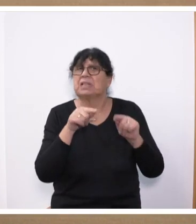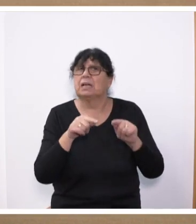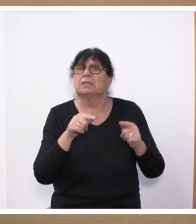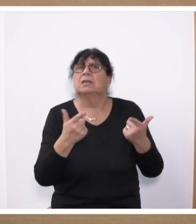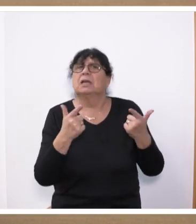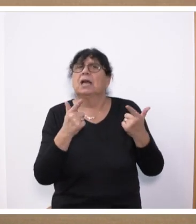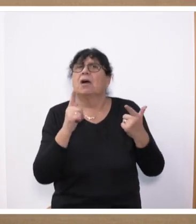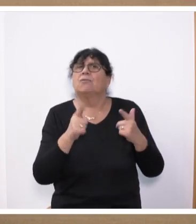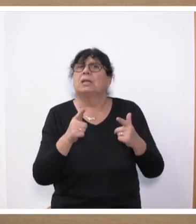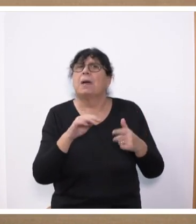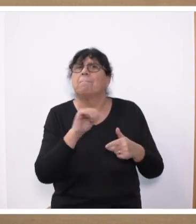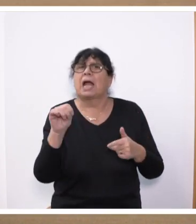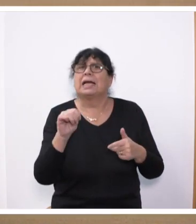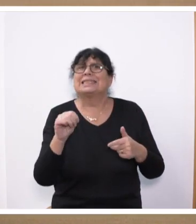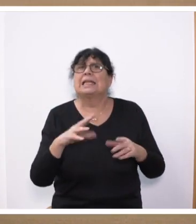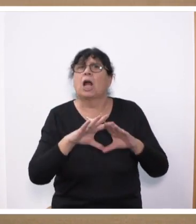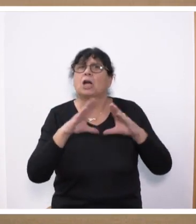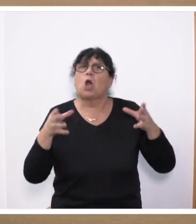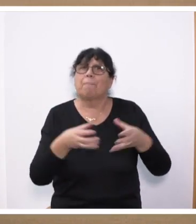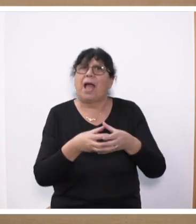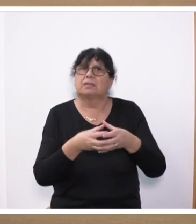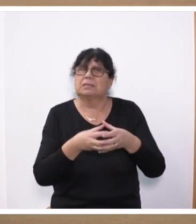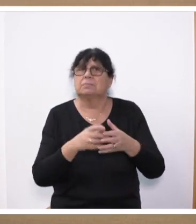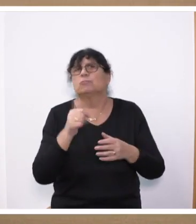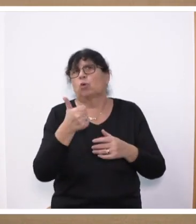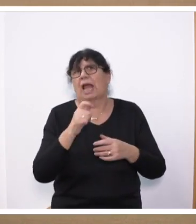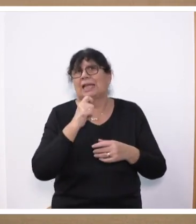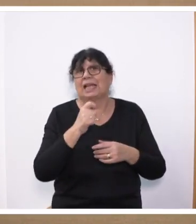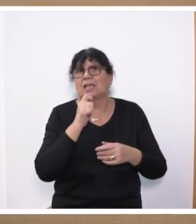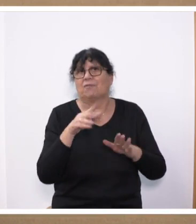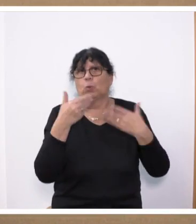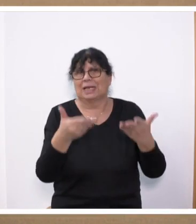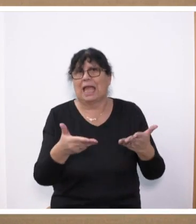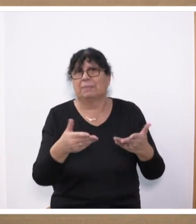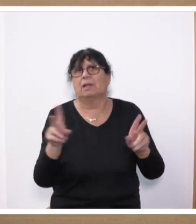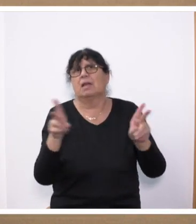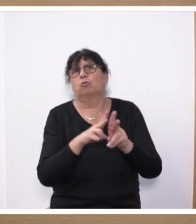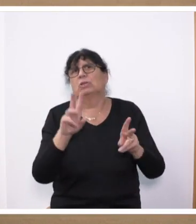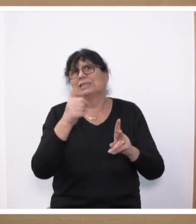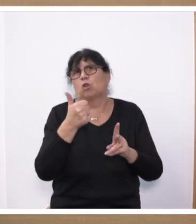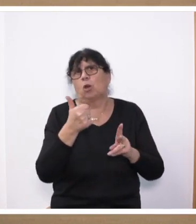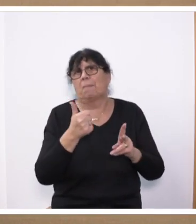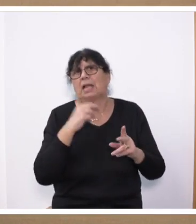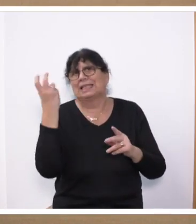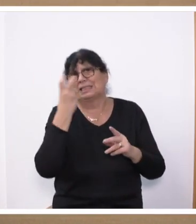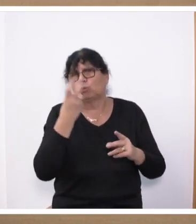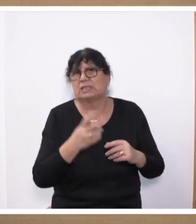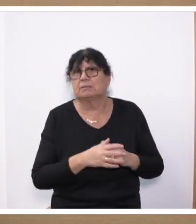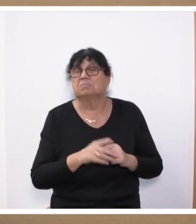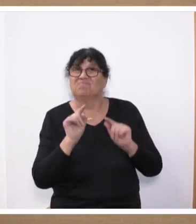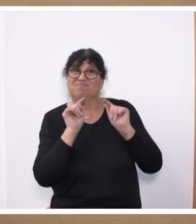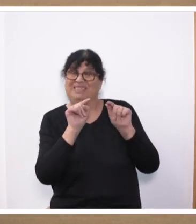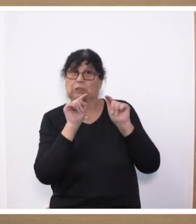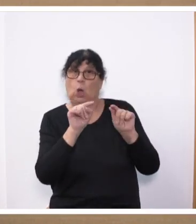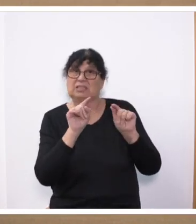Pegida-nahen Magazins Kompakt schon einmal ein Interview gegeben. Ich habe das kurz noch mal gerade rausgesucht. Dort